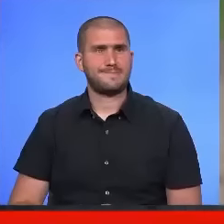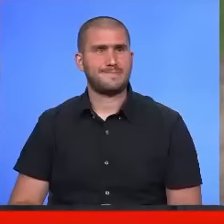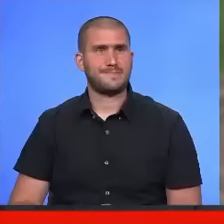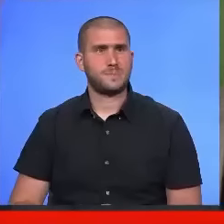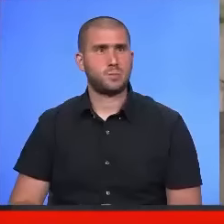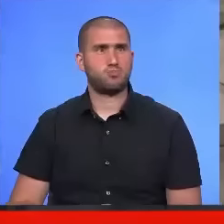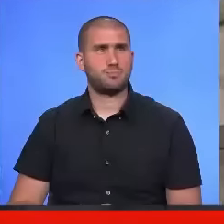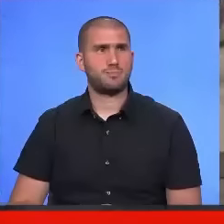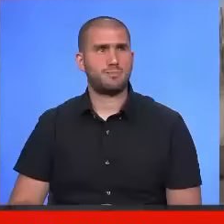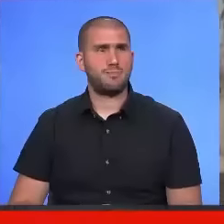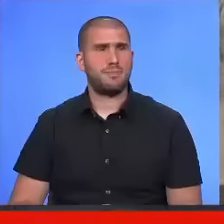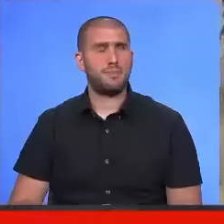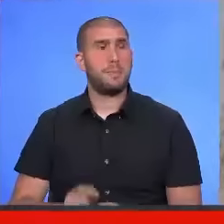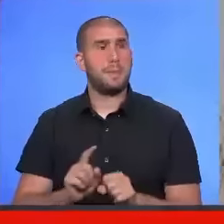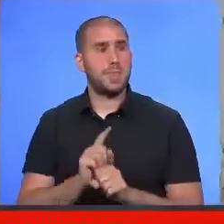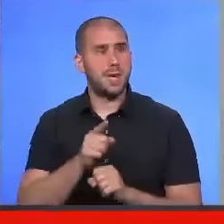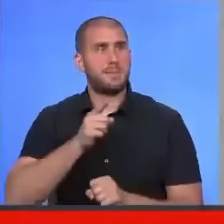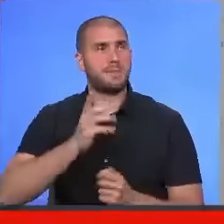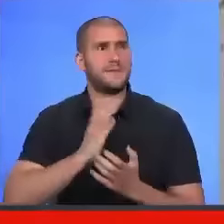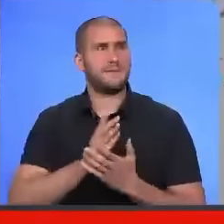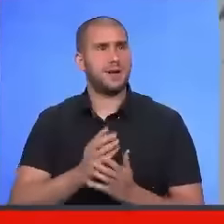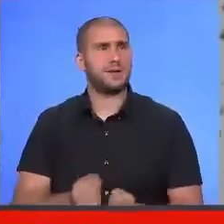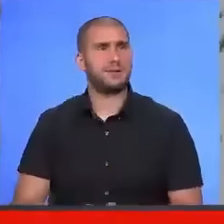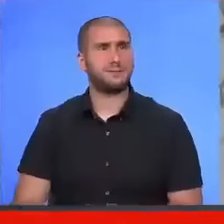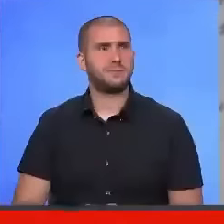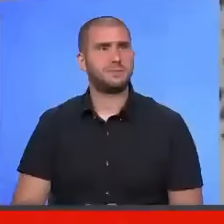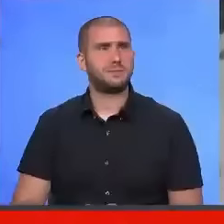פחדנית שכרגע עוברת את ה